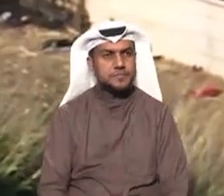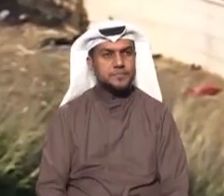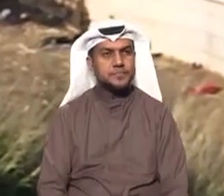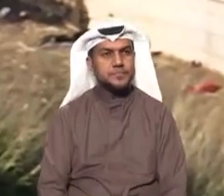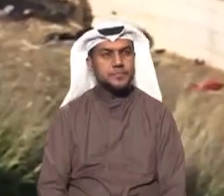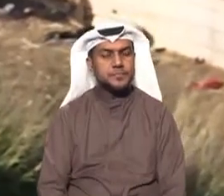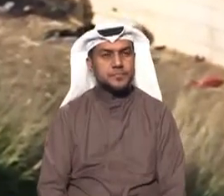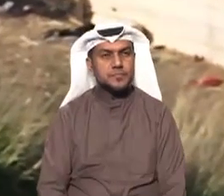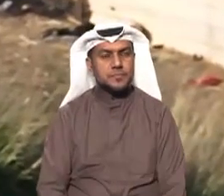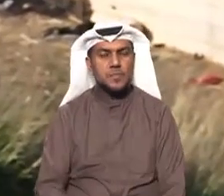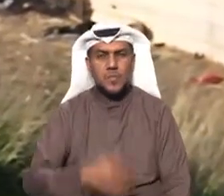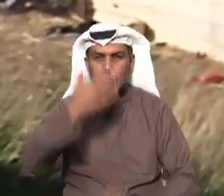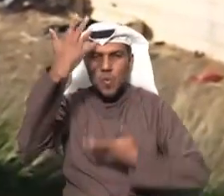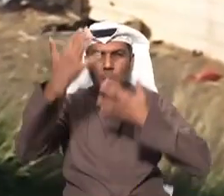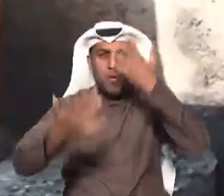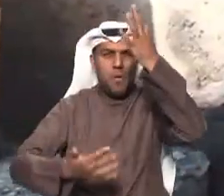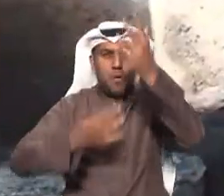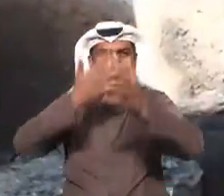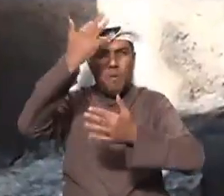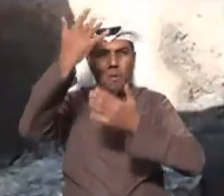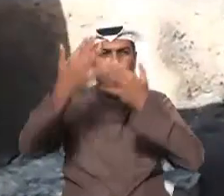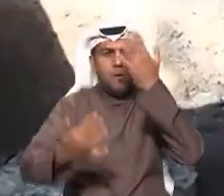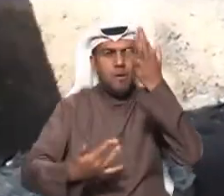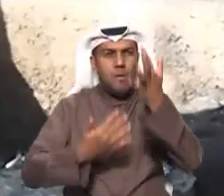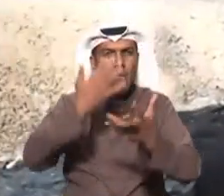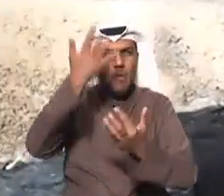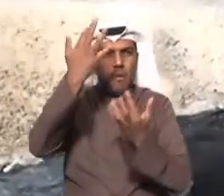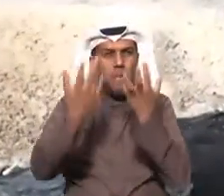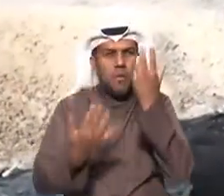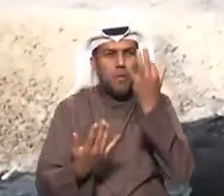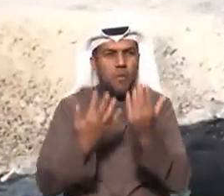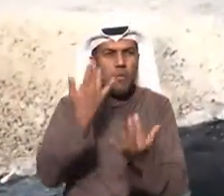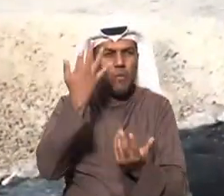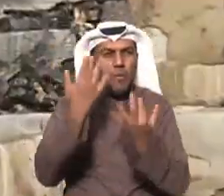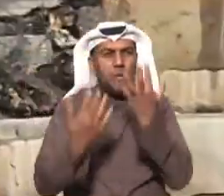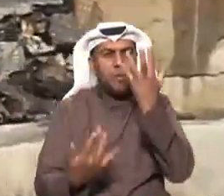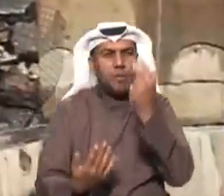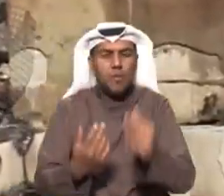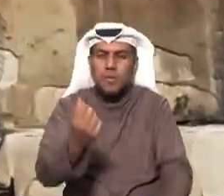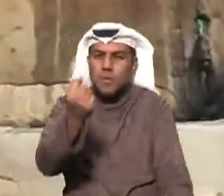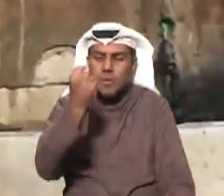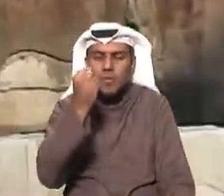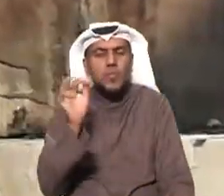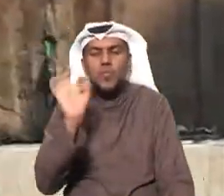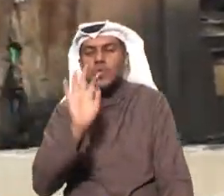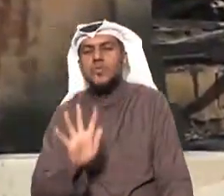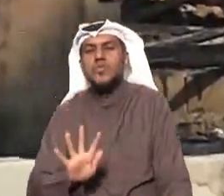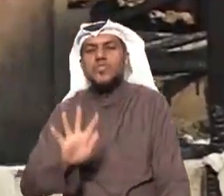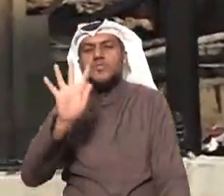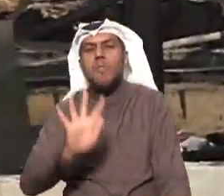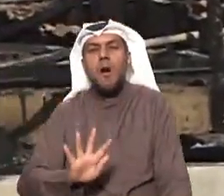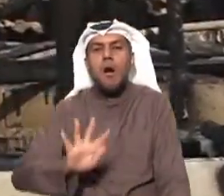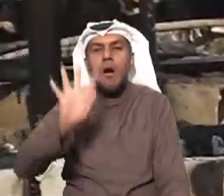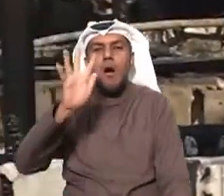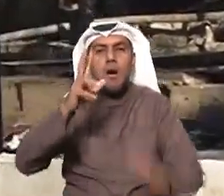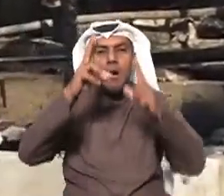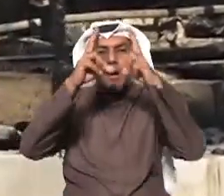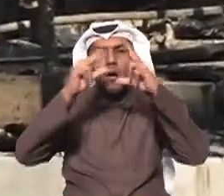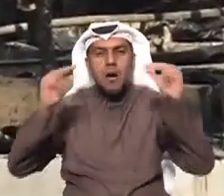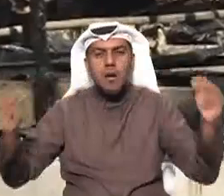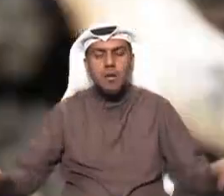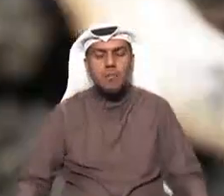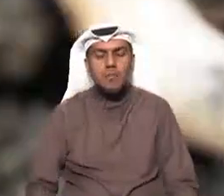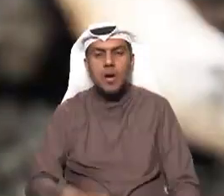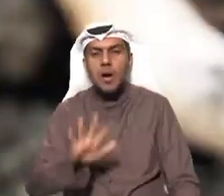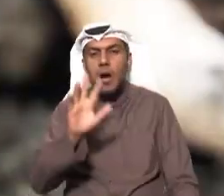بعد اندلاع حريق كبير في مخيم بحنين للاجئين السوريين شمال لبنان، وبعد تهجير ما يقارب 75